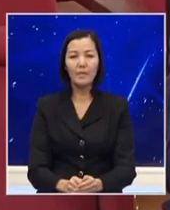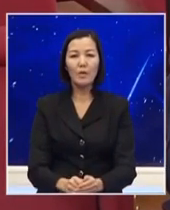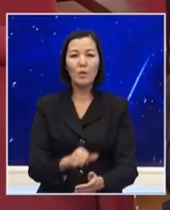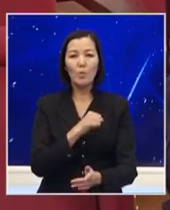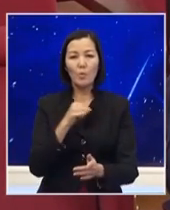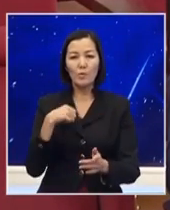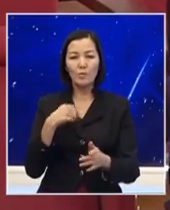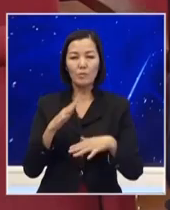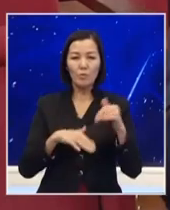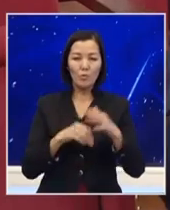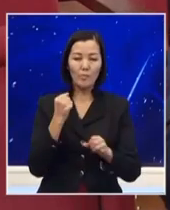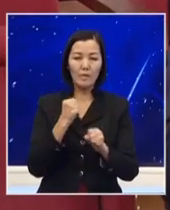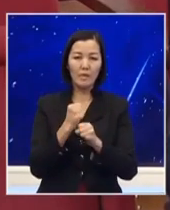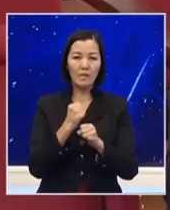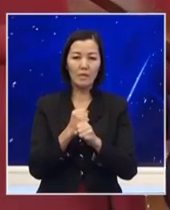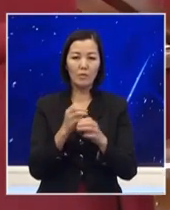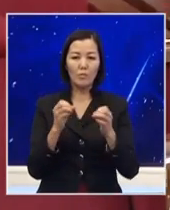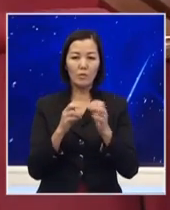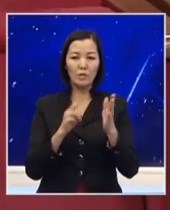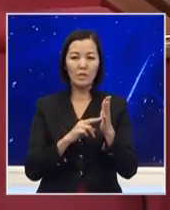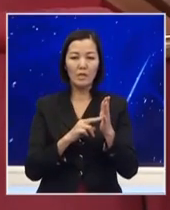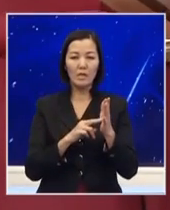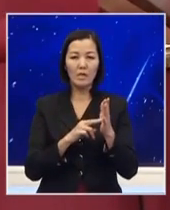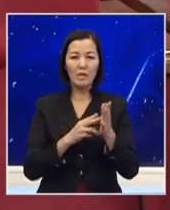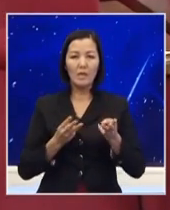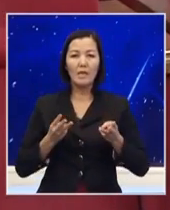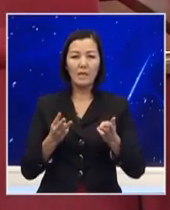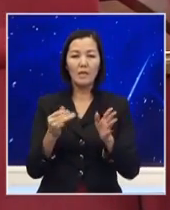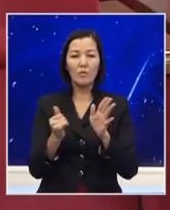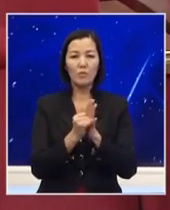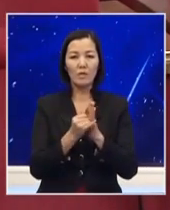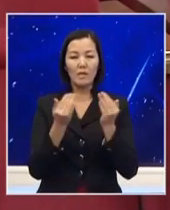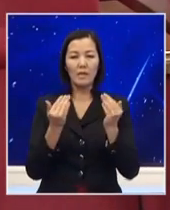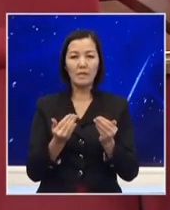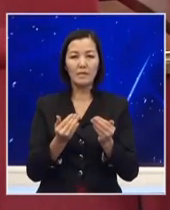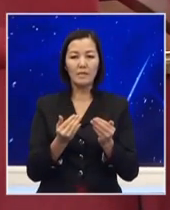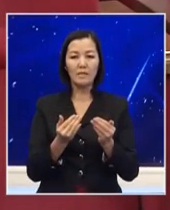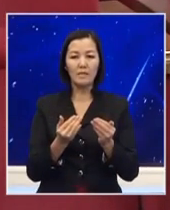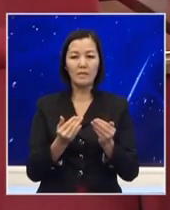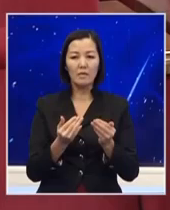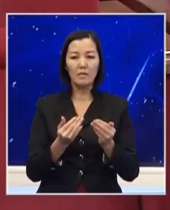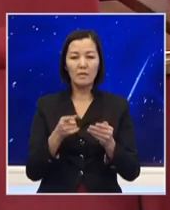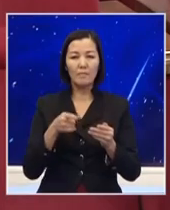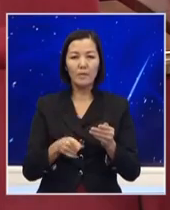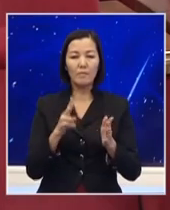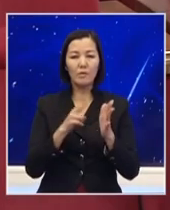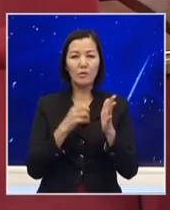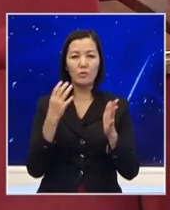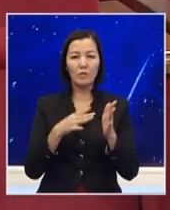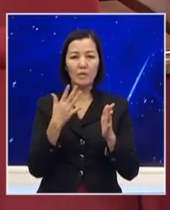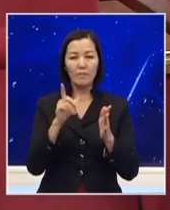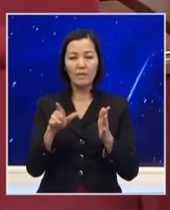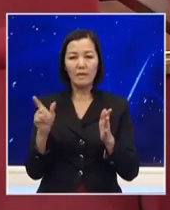қолдауымызбен 17 гигакалориялық котельні орнатылған. Бүгінгі таңда ол жерде 1745